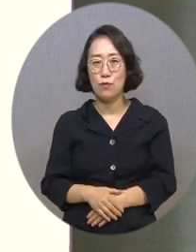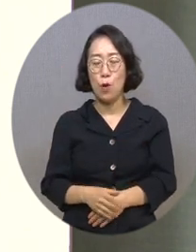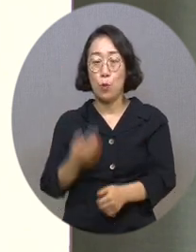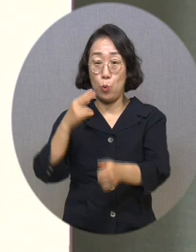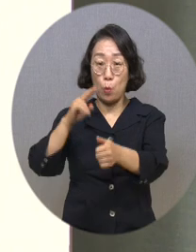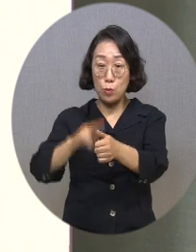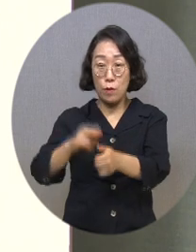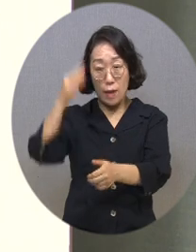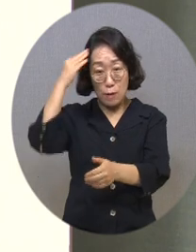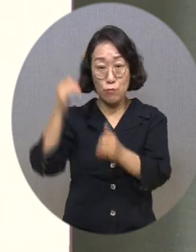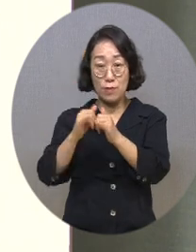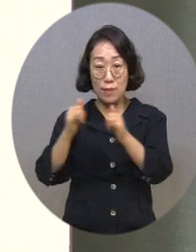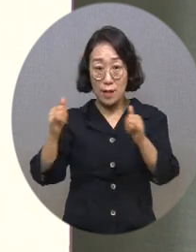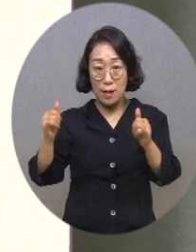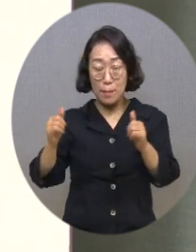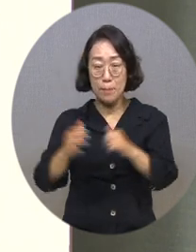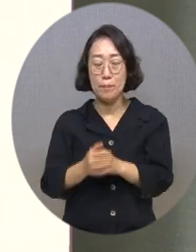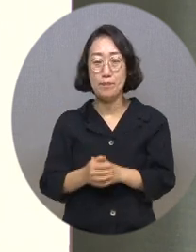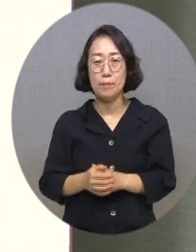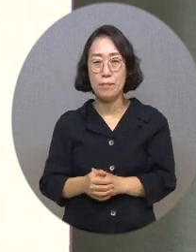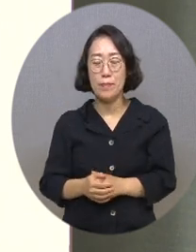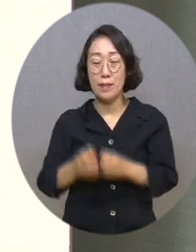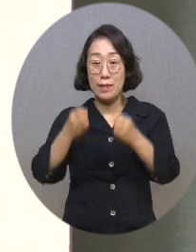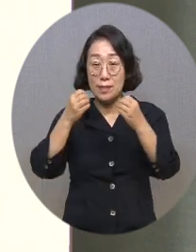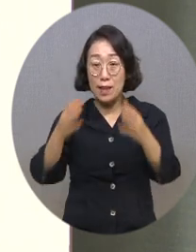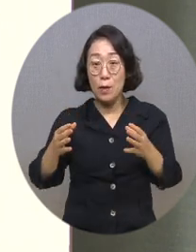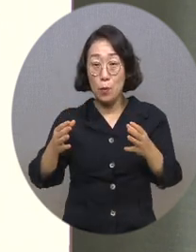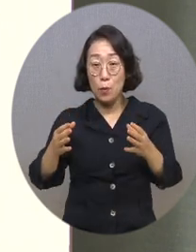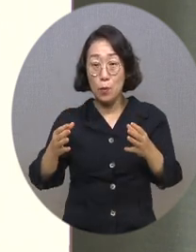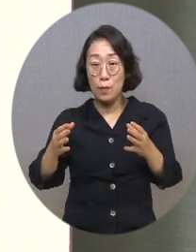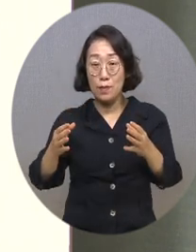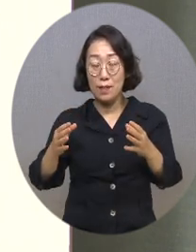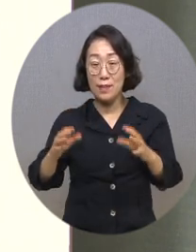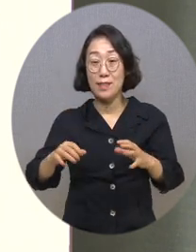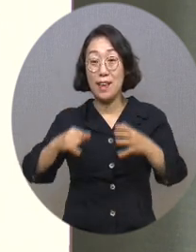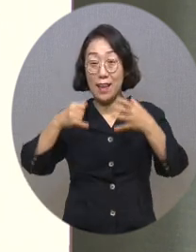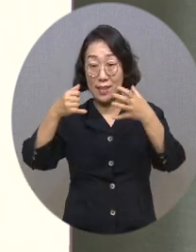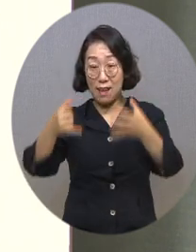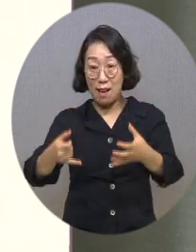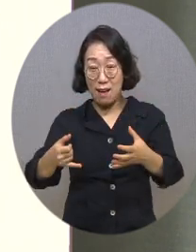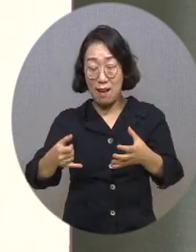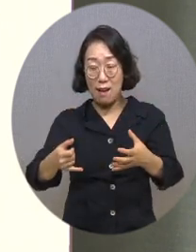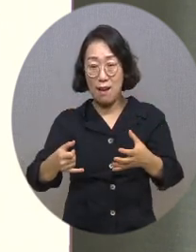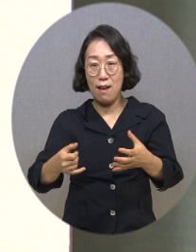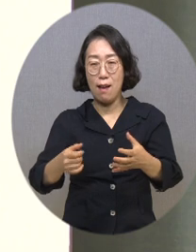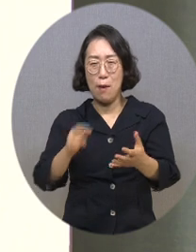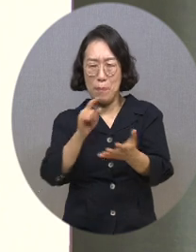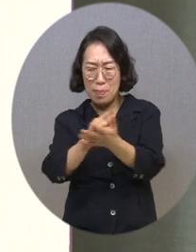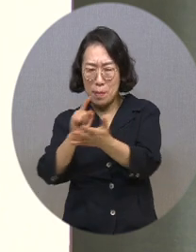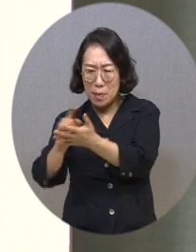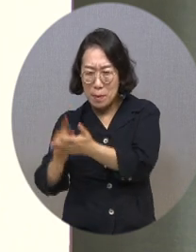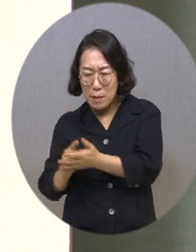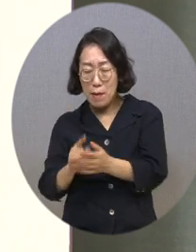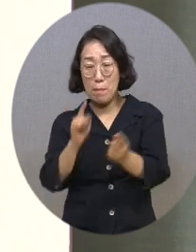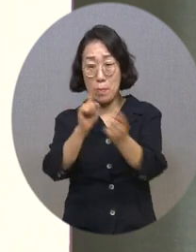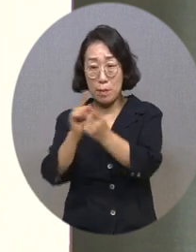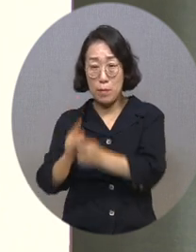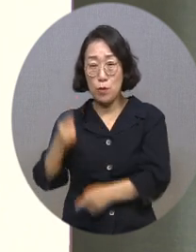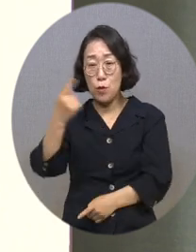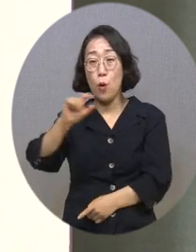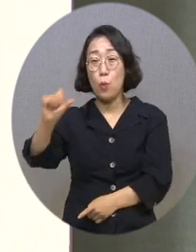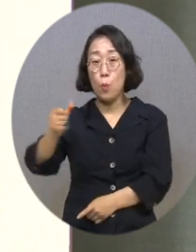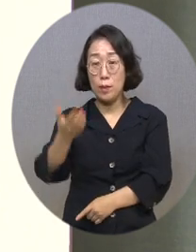도전 한국인으로서 그야말로 새로운 세계에 1,500명이 넘는 저명